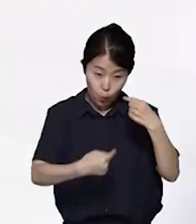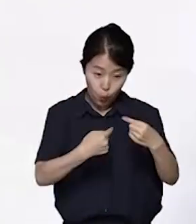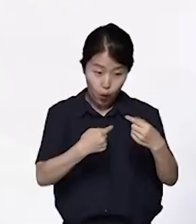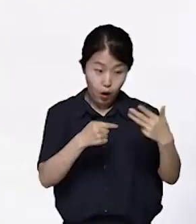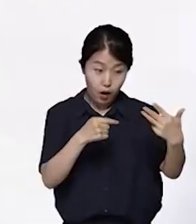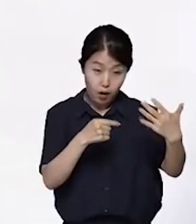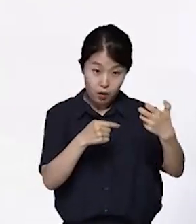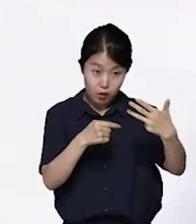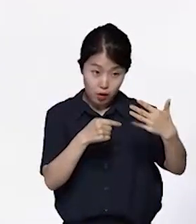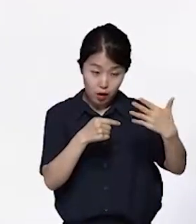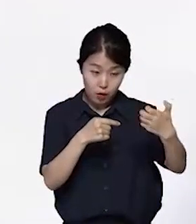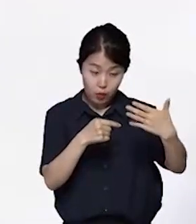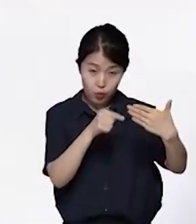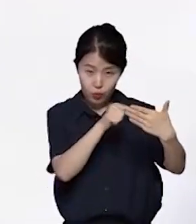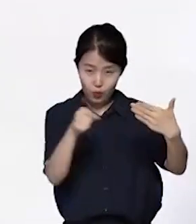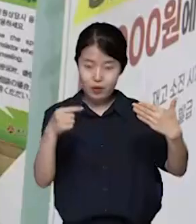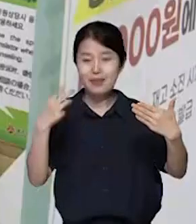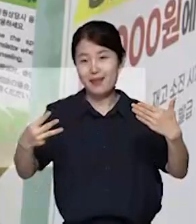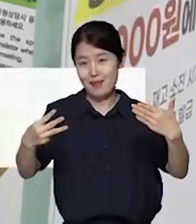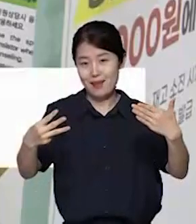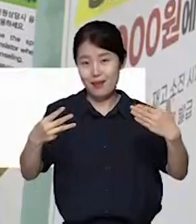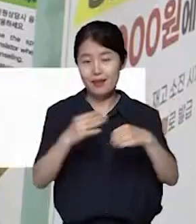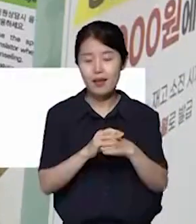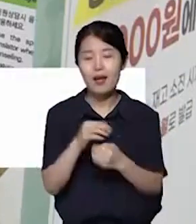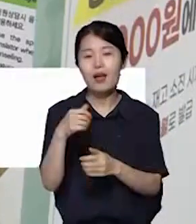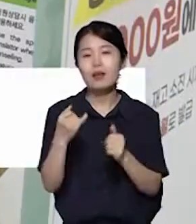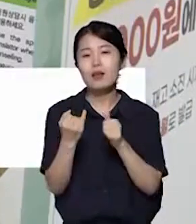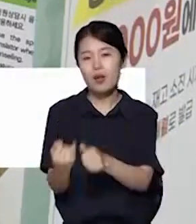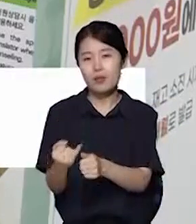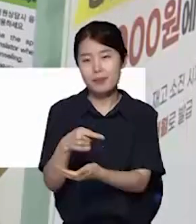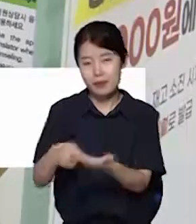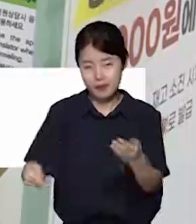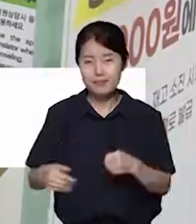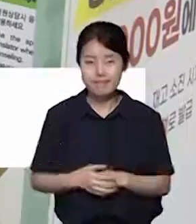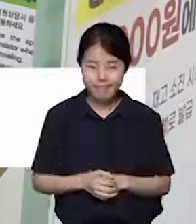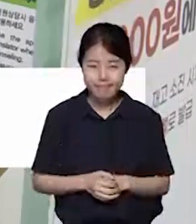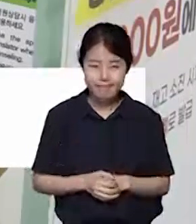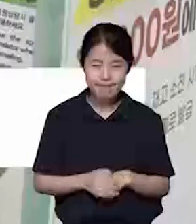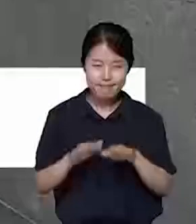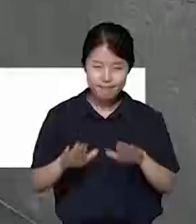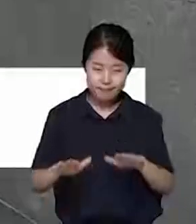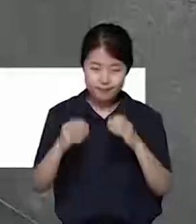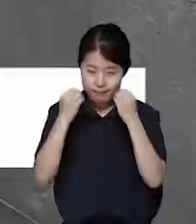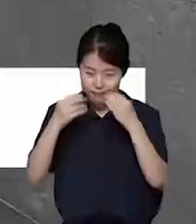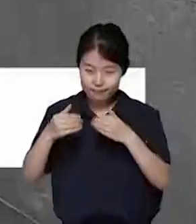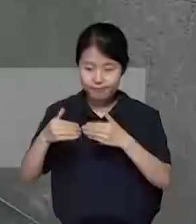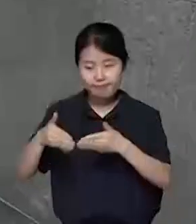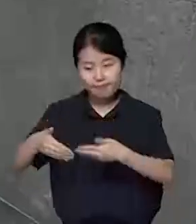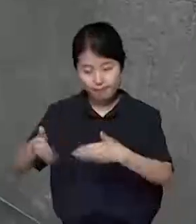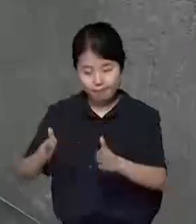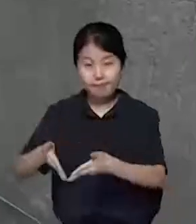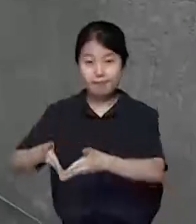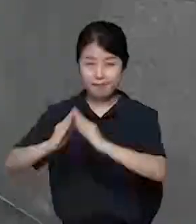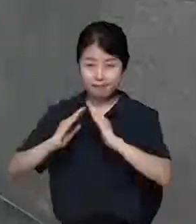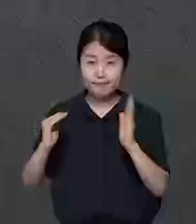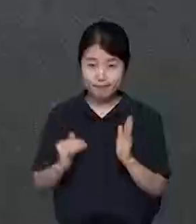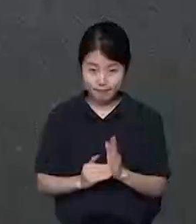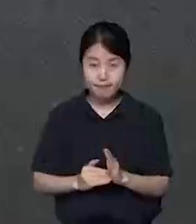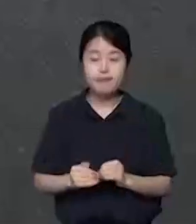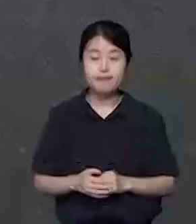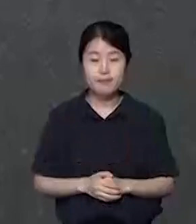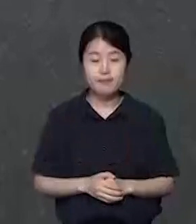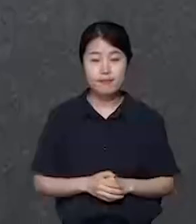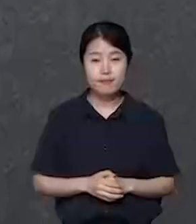피해자입니다. 성고서를 만들었어요. 사무실을 하나 확보했어요. 예, 별도 공간에. 우려의 목소리도